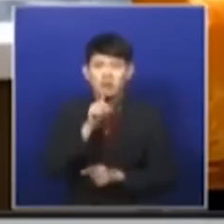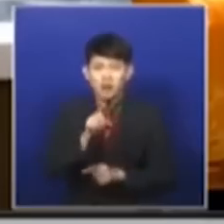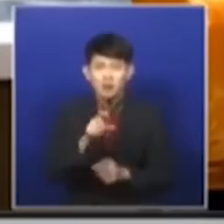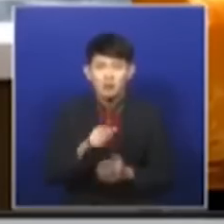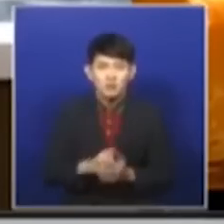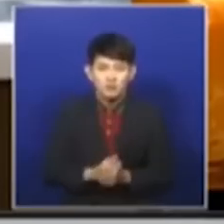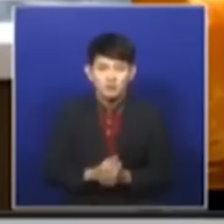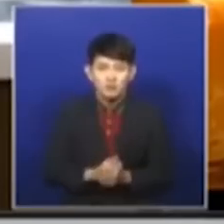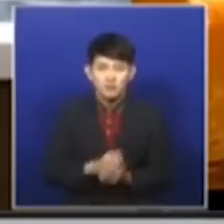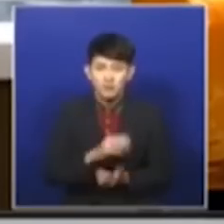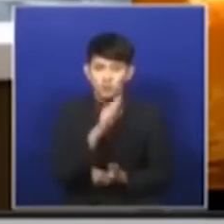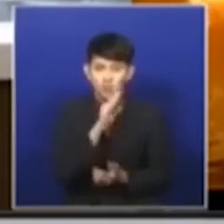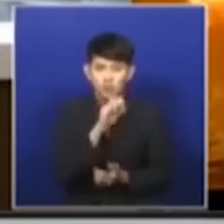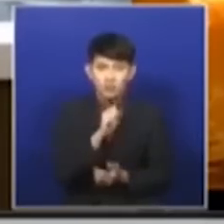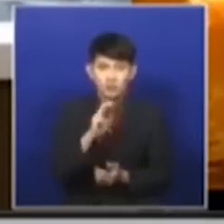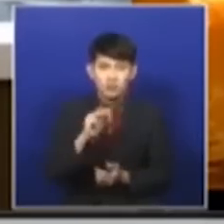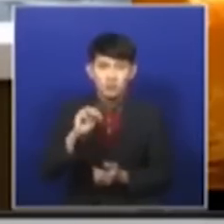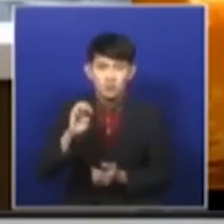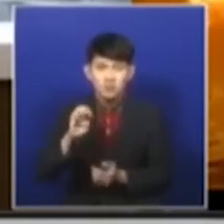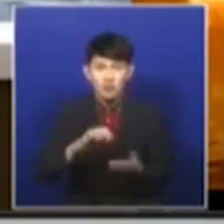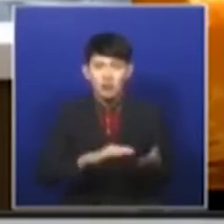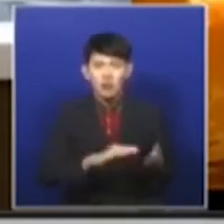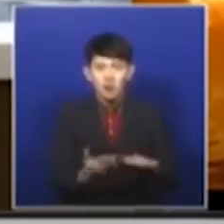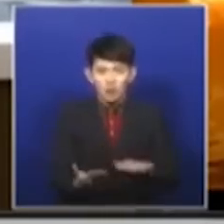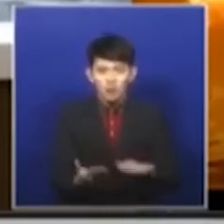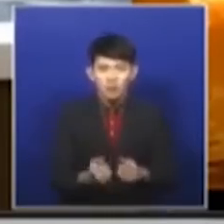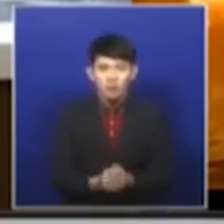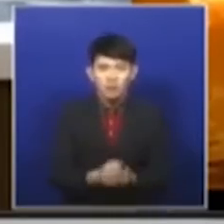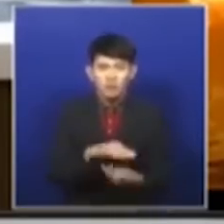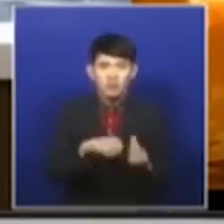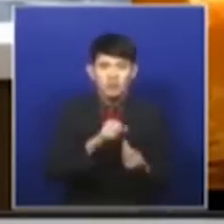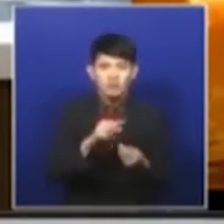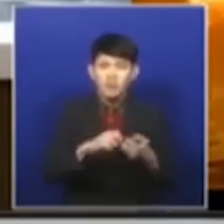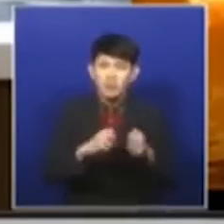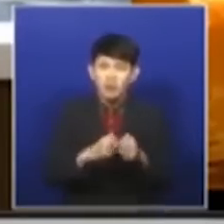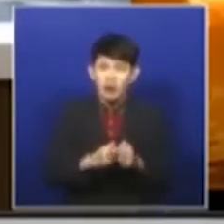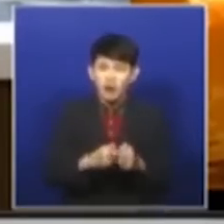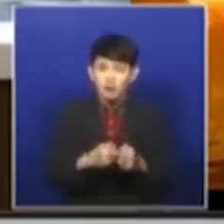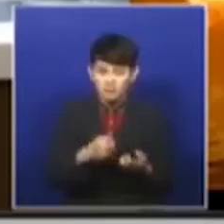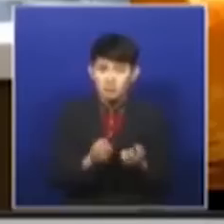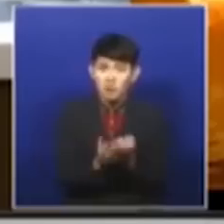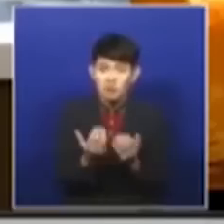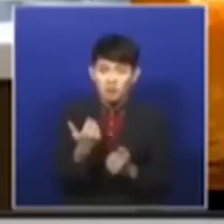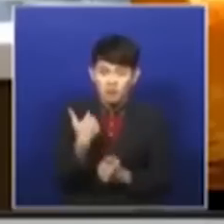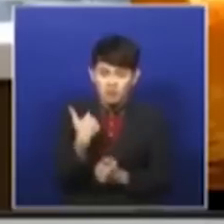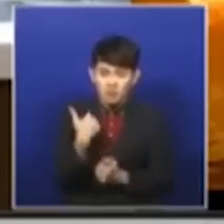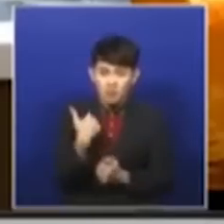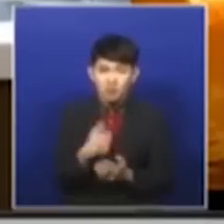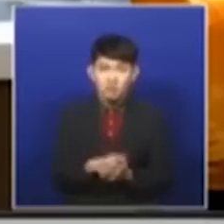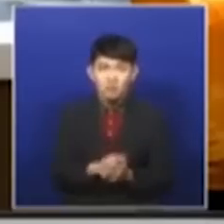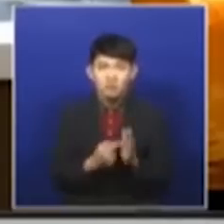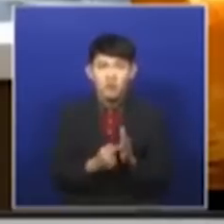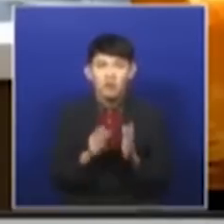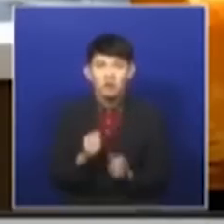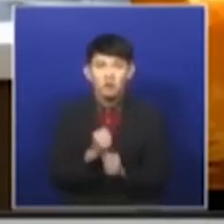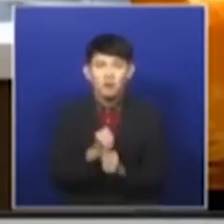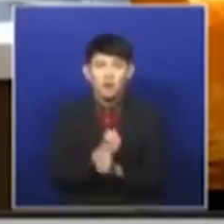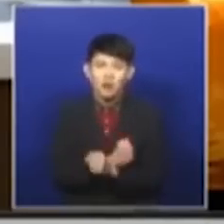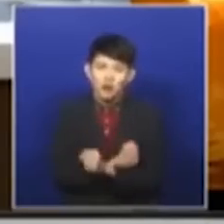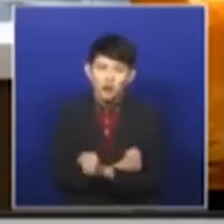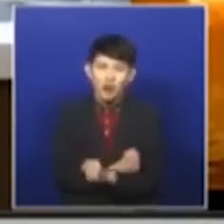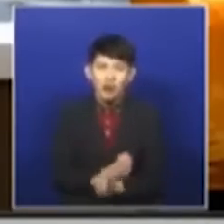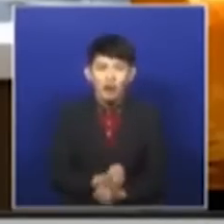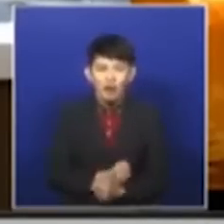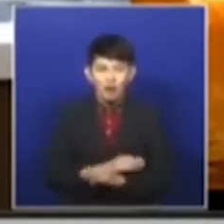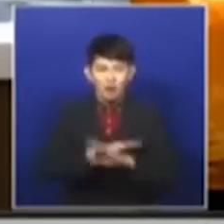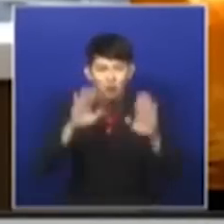าถ้า SME ล้มเศรษฐกิจไม่ได้เสียหายหรอครับแรงงานไม่ได้ถูกเลิกจ้